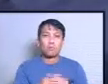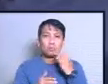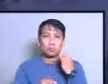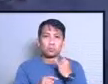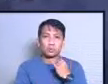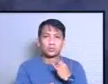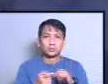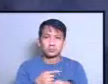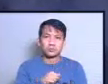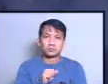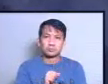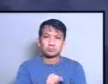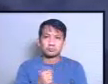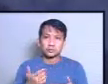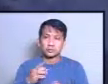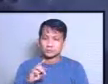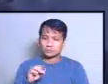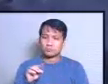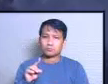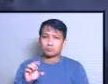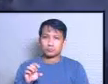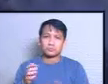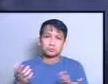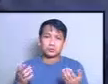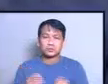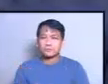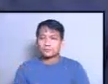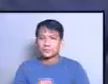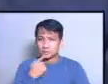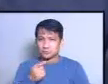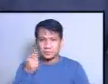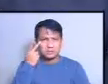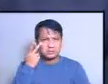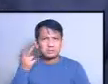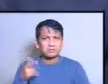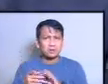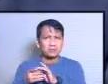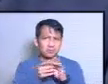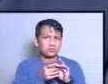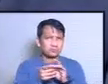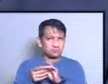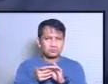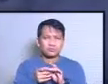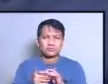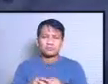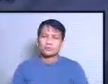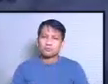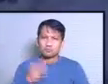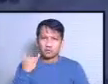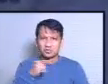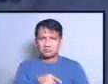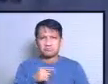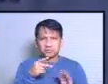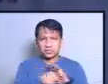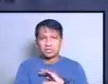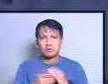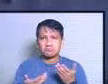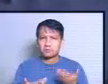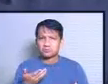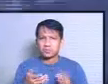ay nagtatrabaho sa labor. So isa yan sa mga titingnan natin. At titingnan din natin yung